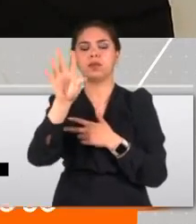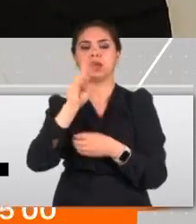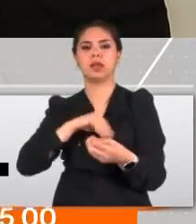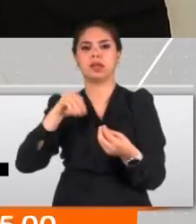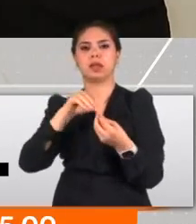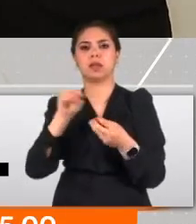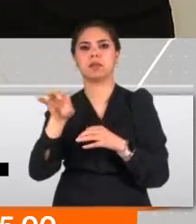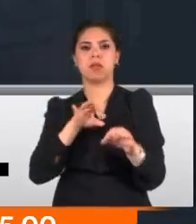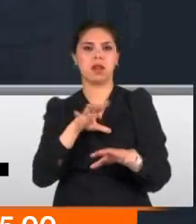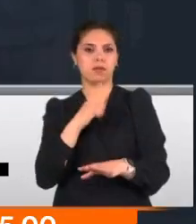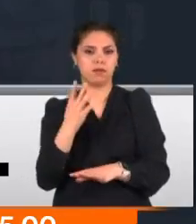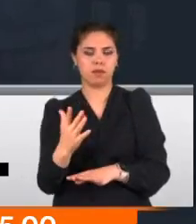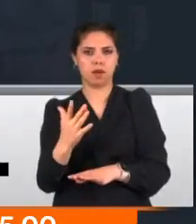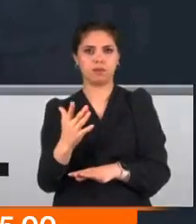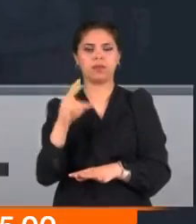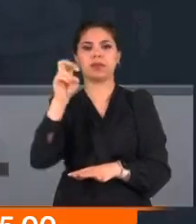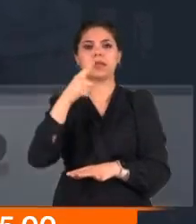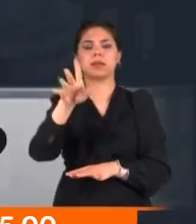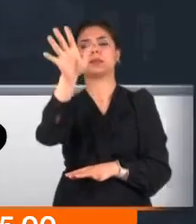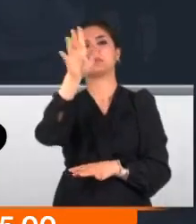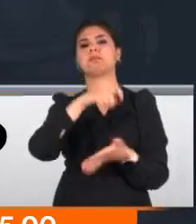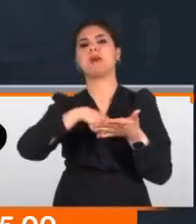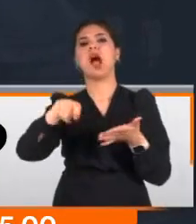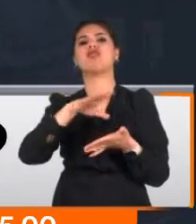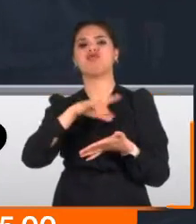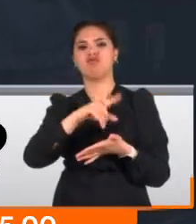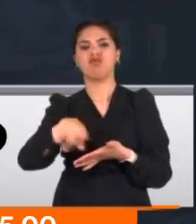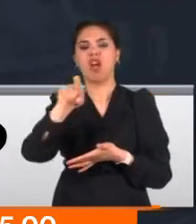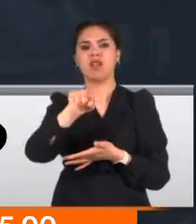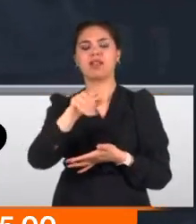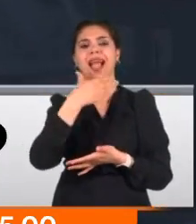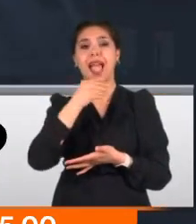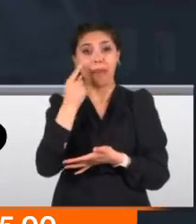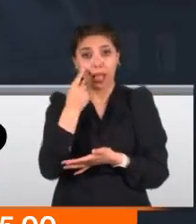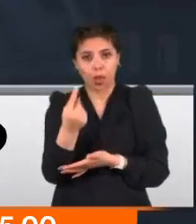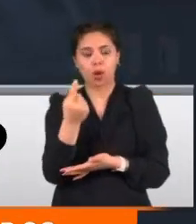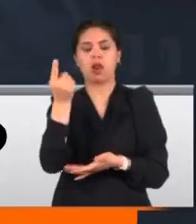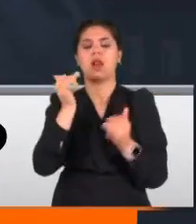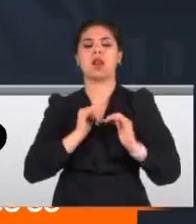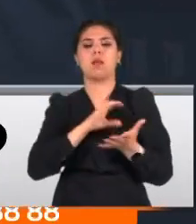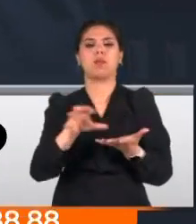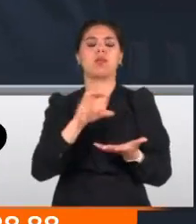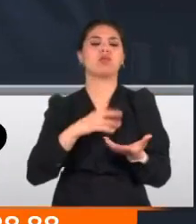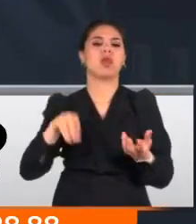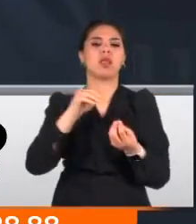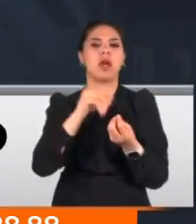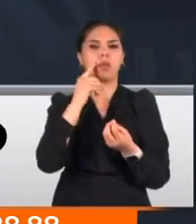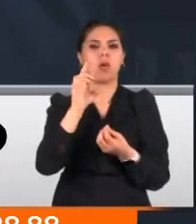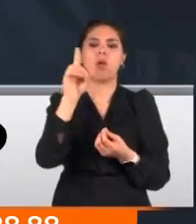oranı planlanıyor. Yani 8 bin lira maaş alan emeklinin maaşı zamma refah payının da